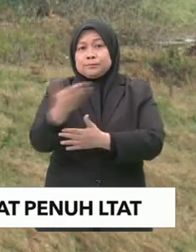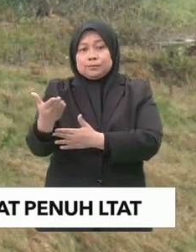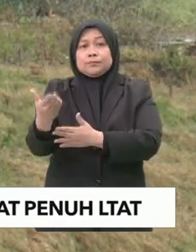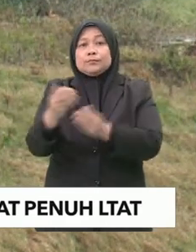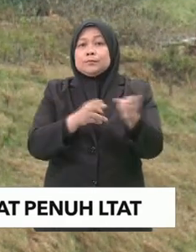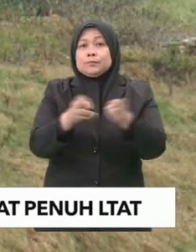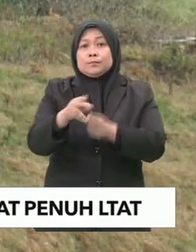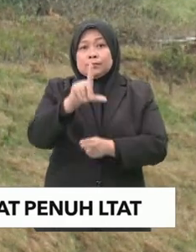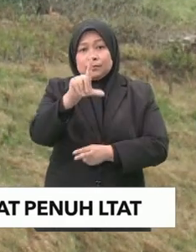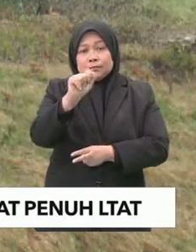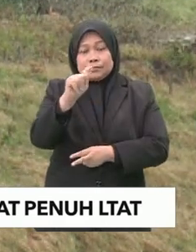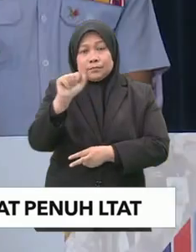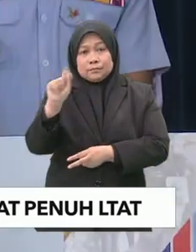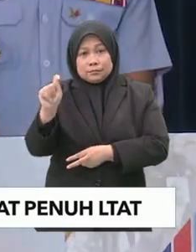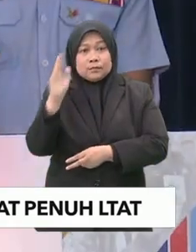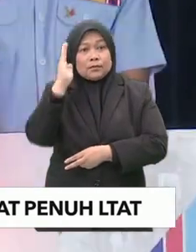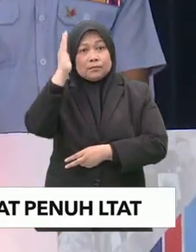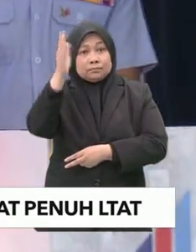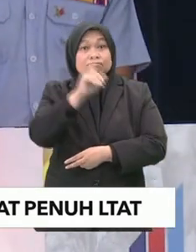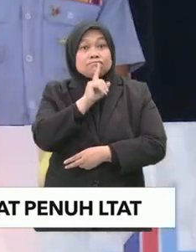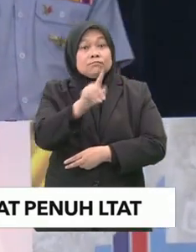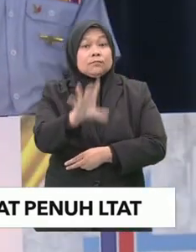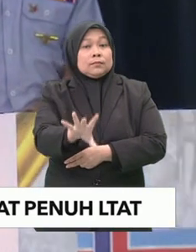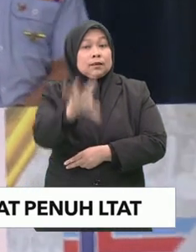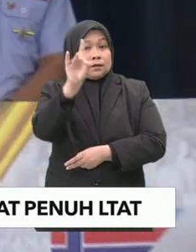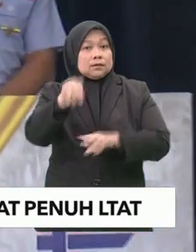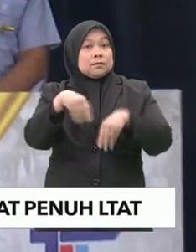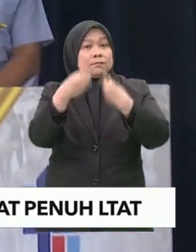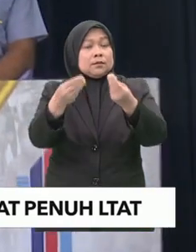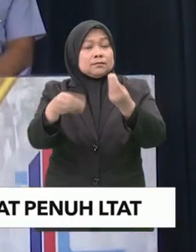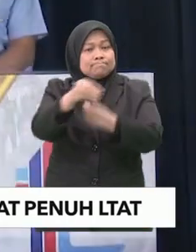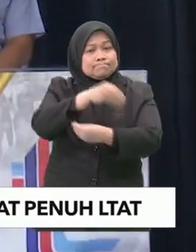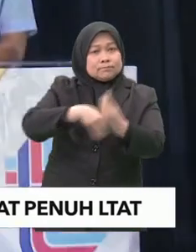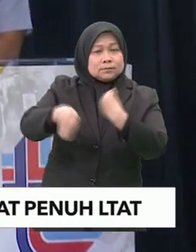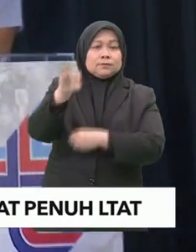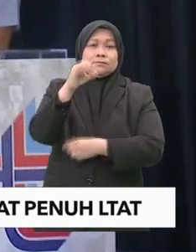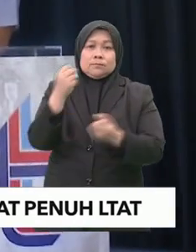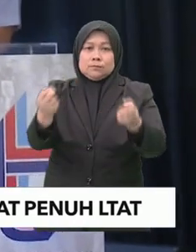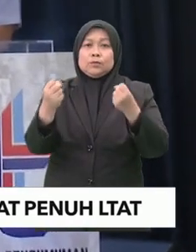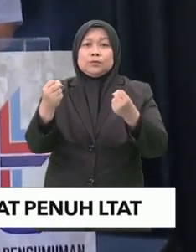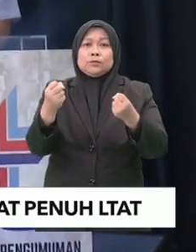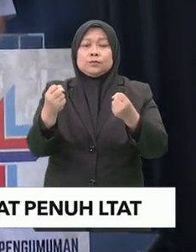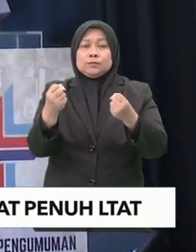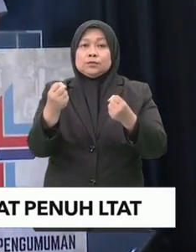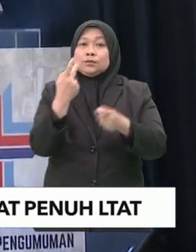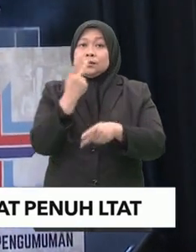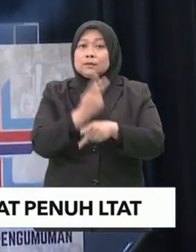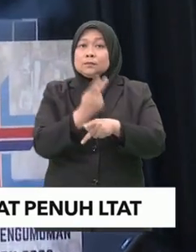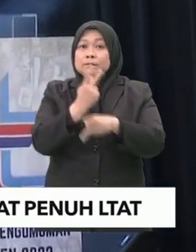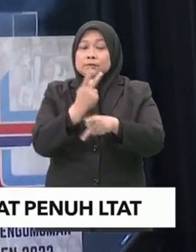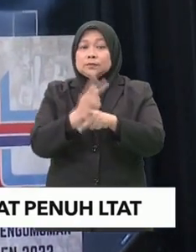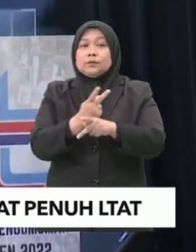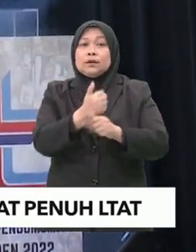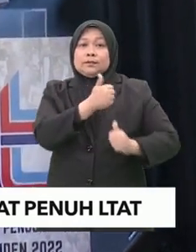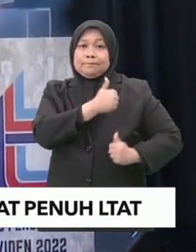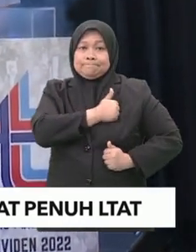pengurusan LTE yang akhirnya memberikan pulangan yang mempan kepada pencarium yaitu anggota angkatan